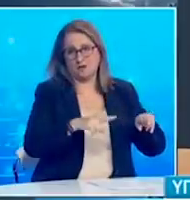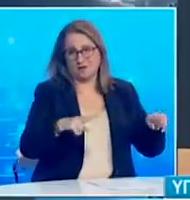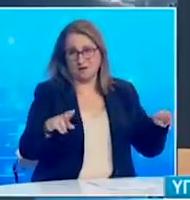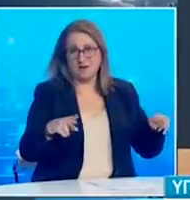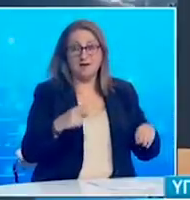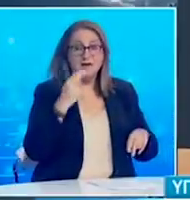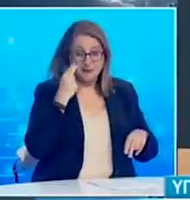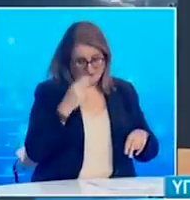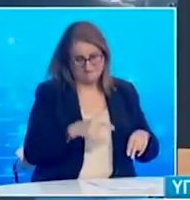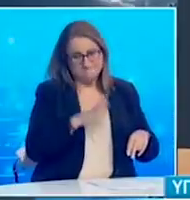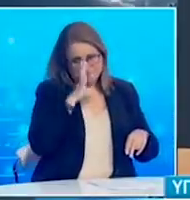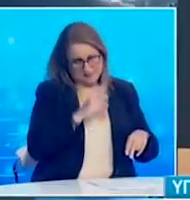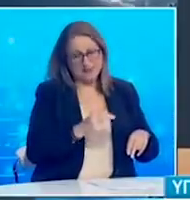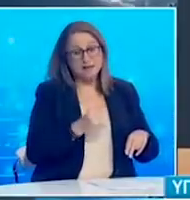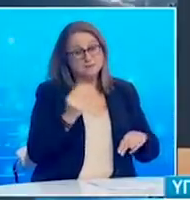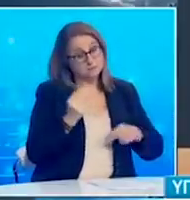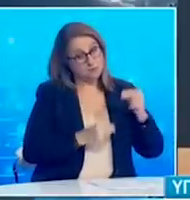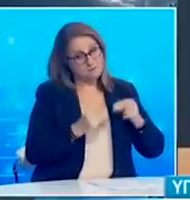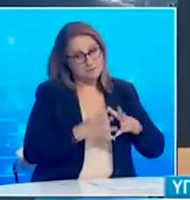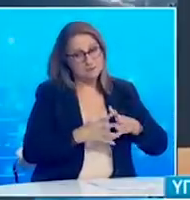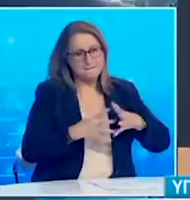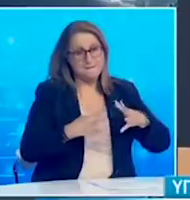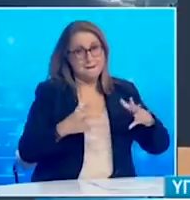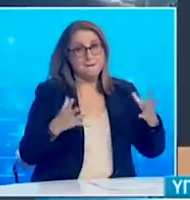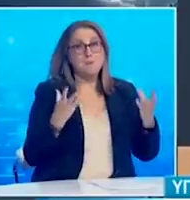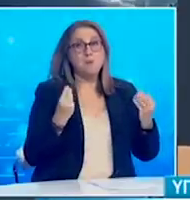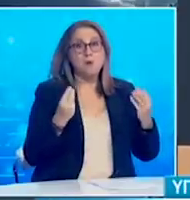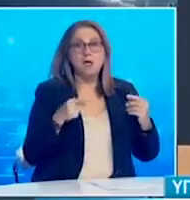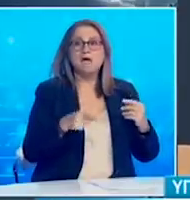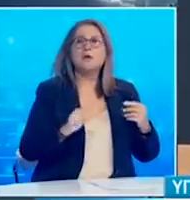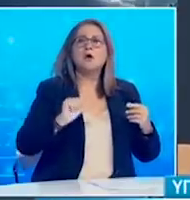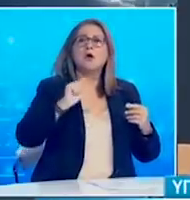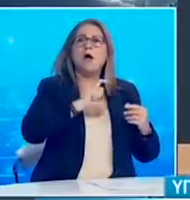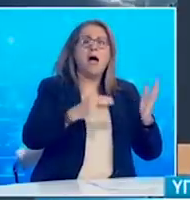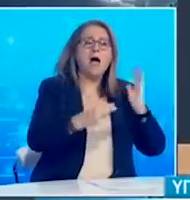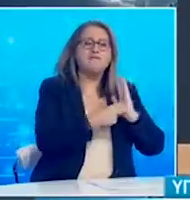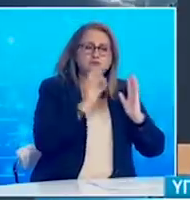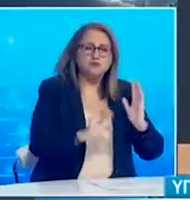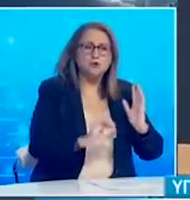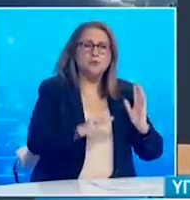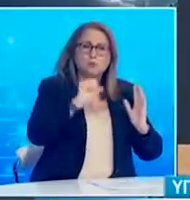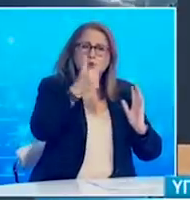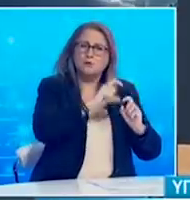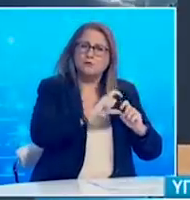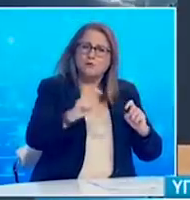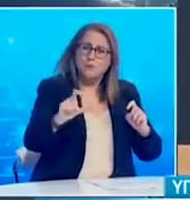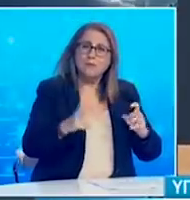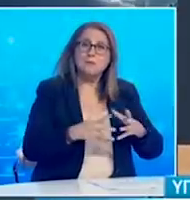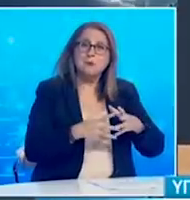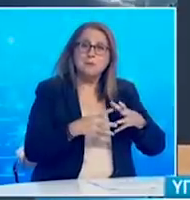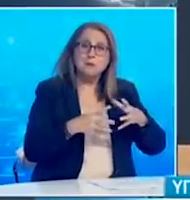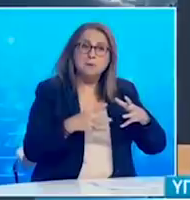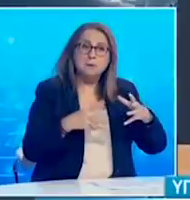δραματική αύξηση των κρουσμάτων, τάση που καταγράφηκε την πρώτη εβδομάδα του Αυγούστου και που θα οδηγούσε λογικά και σύμφωνα με